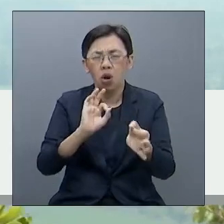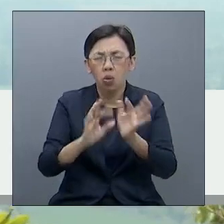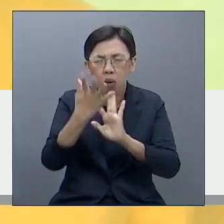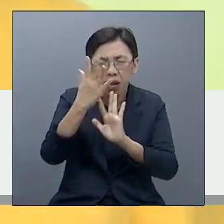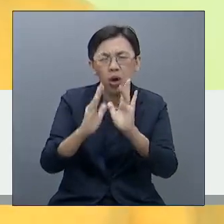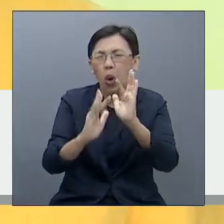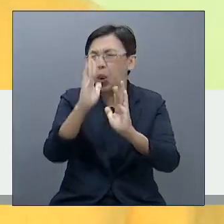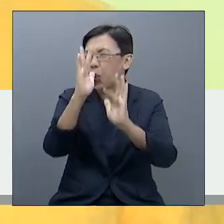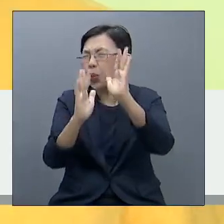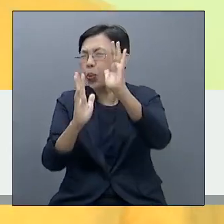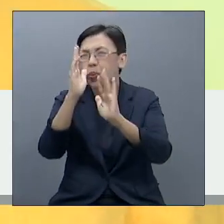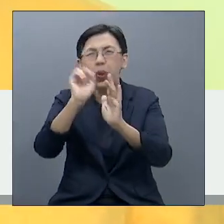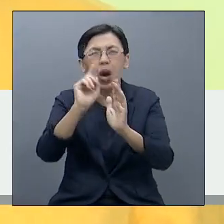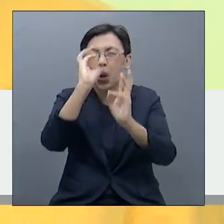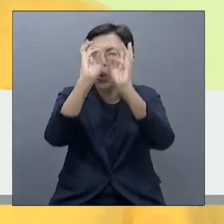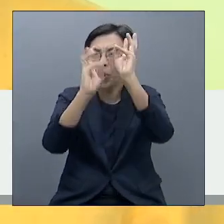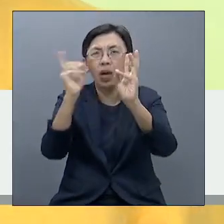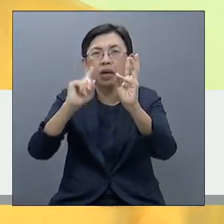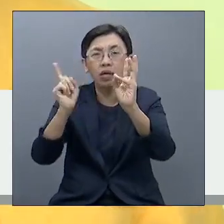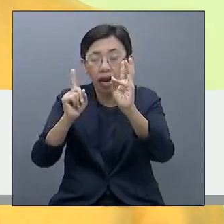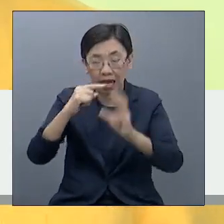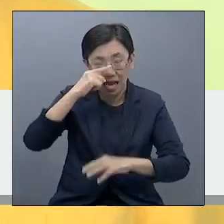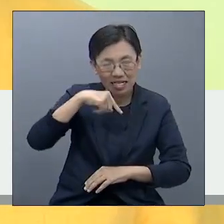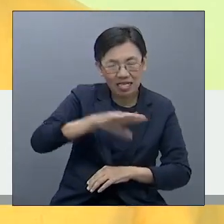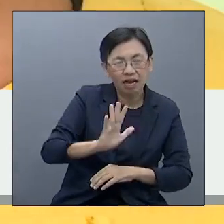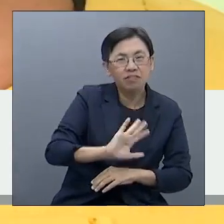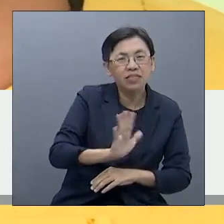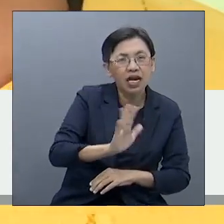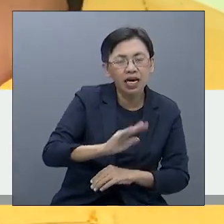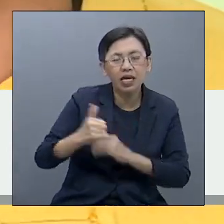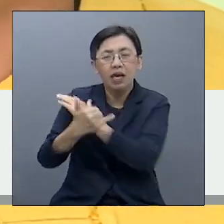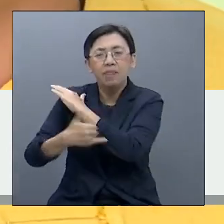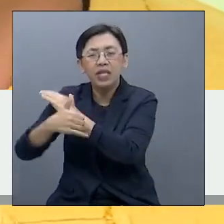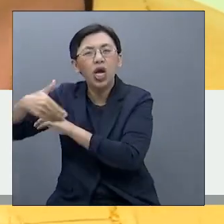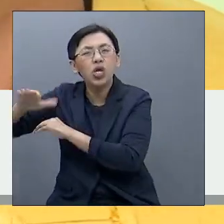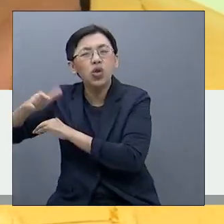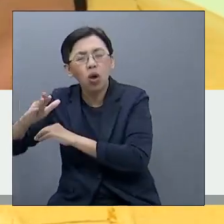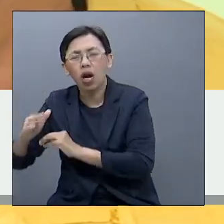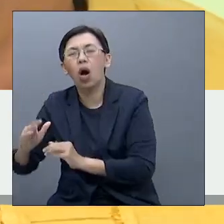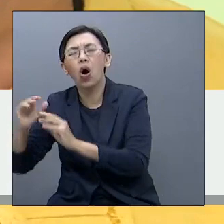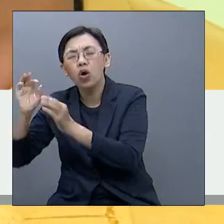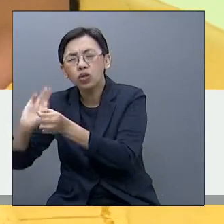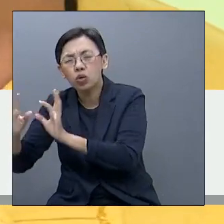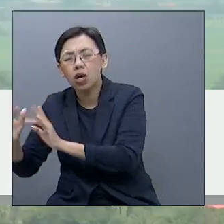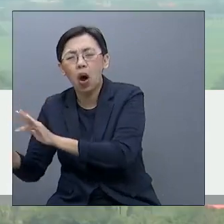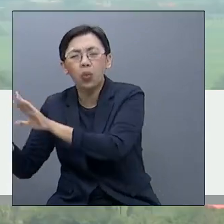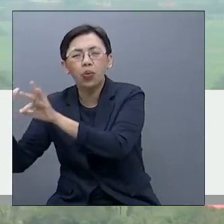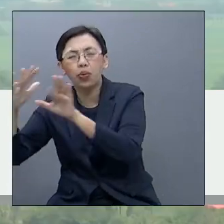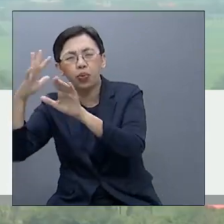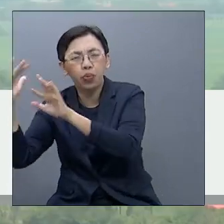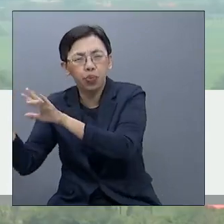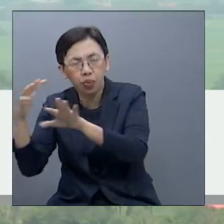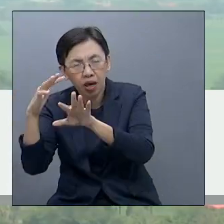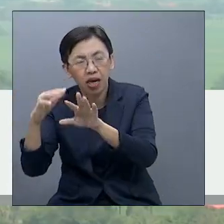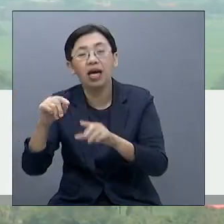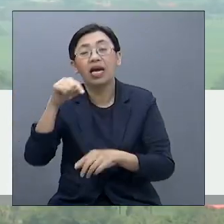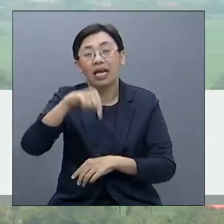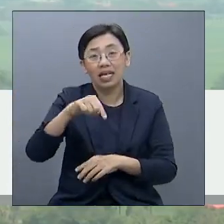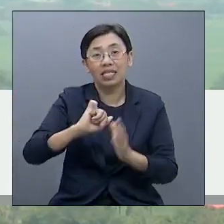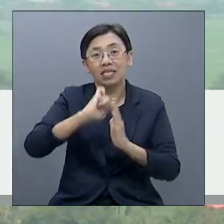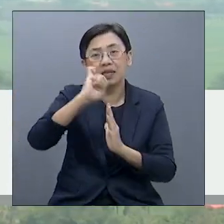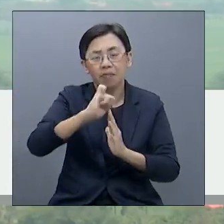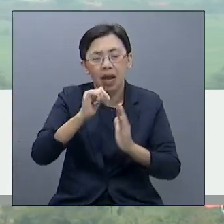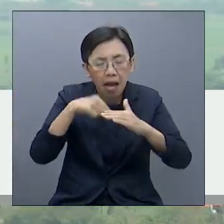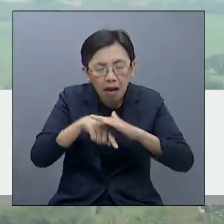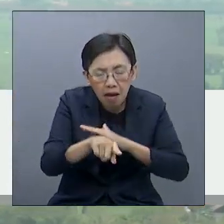านี้คือฝุ่นข้ามพรมแดนและที่เกิดจากการเผาในพื้นที่ค่ะขณะนี้เพื่อเป็นการจัดการจุดความร้อนใน